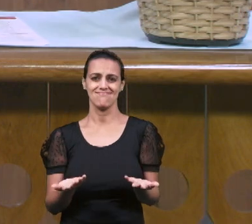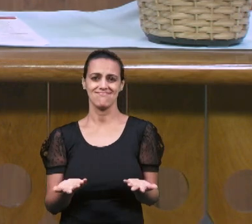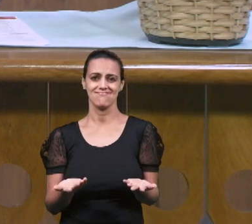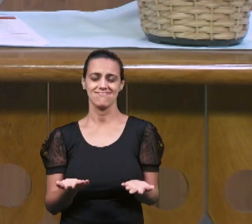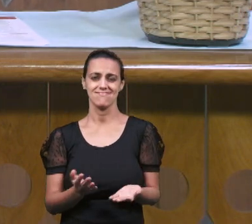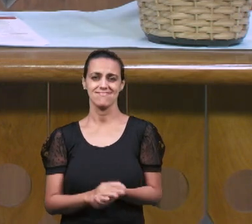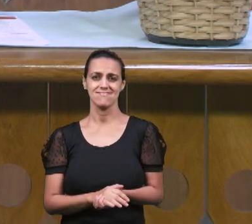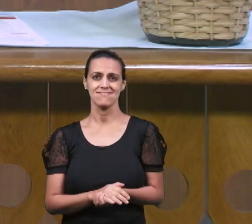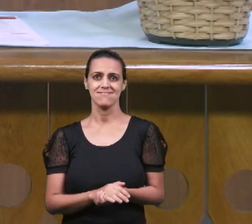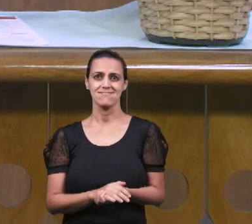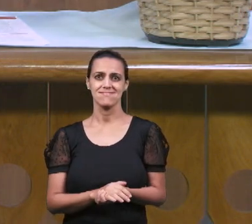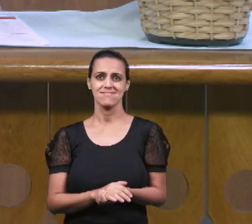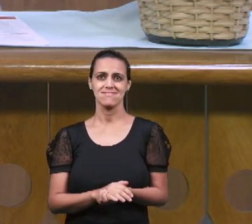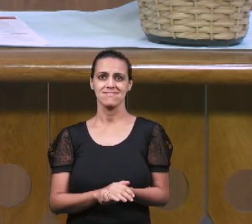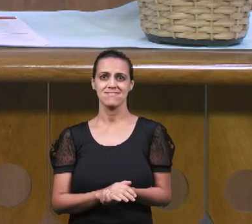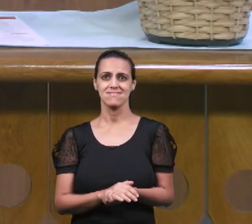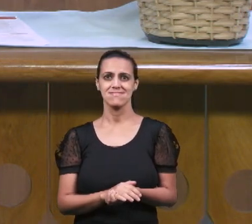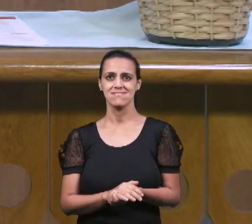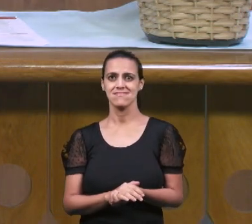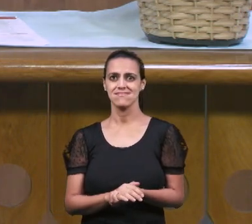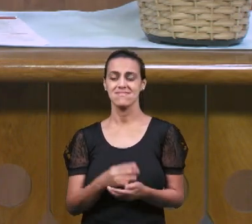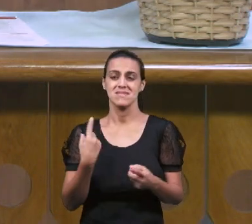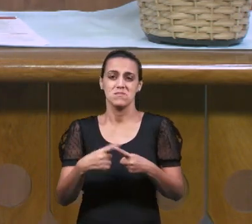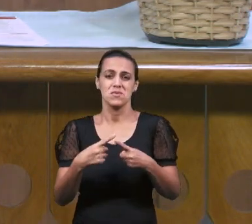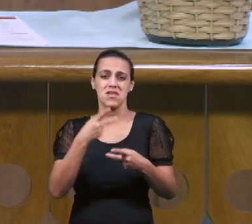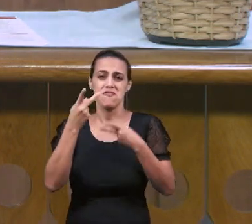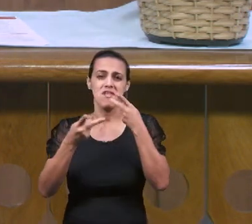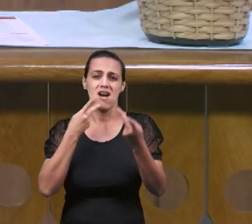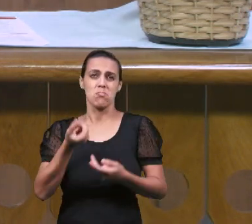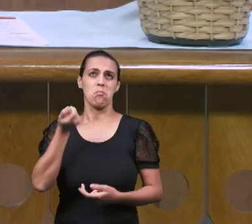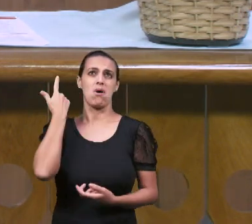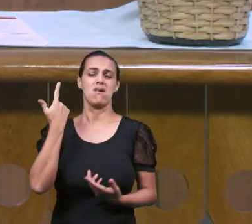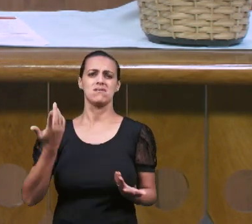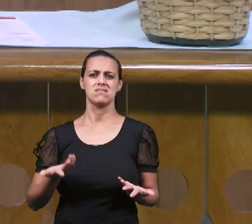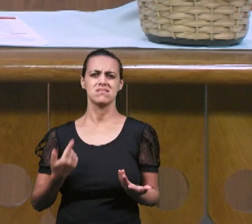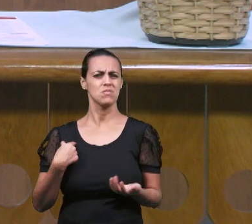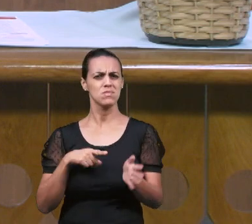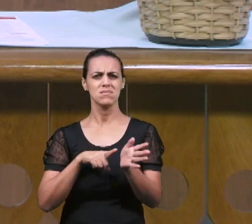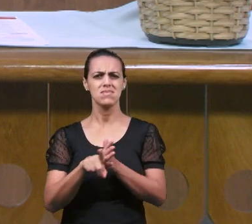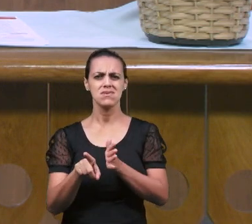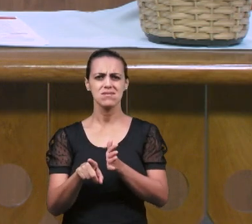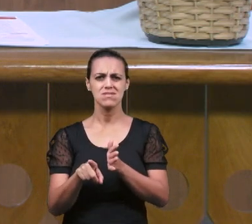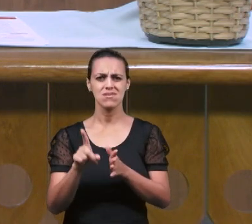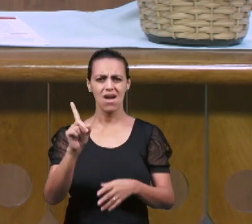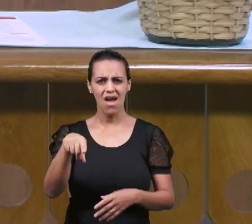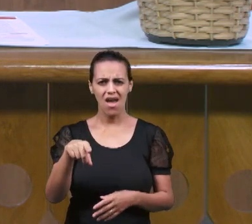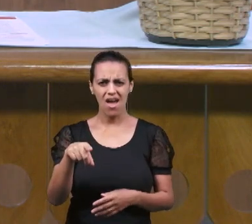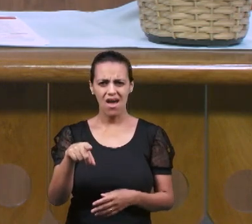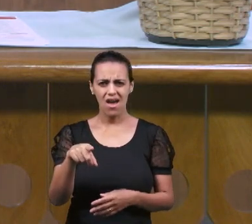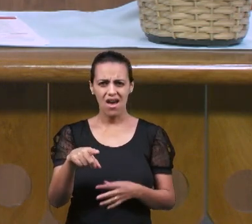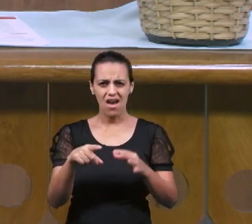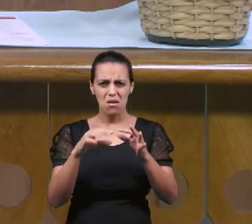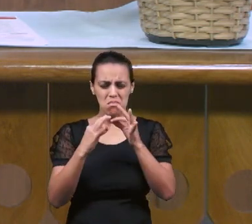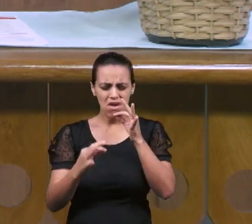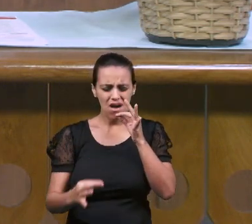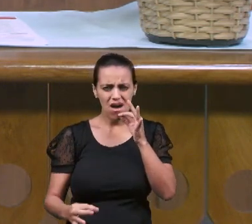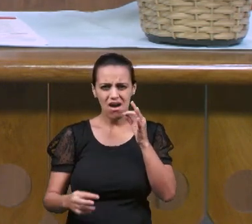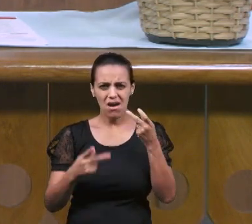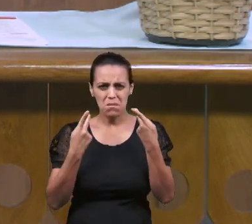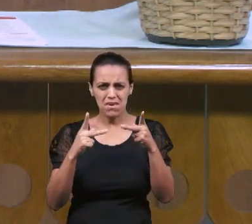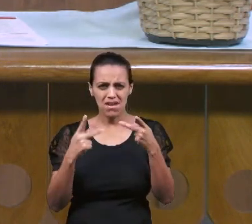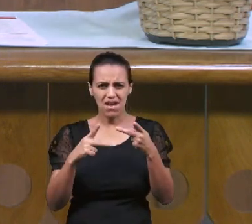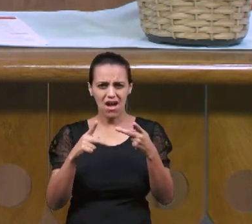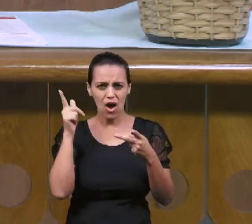ceci, cela, je pose la question, c'est avec cela que vous allez au ciel, avec cette conversation, parce que la famille doit être